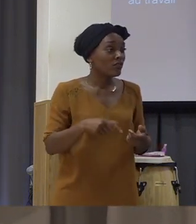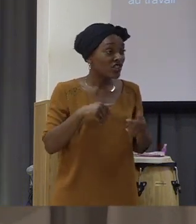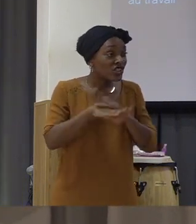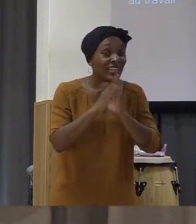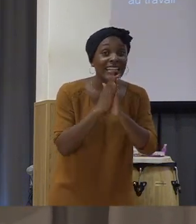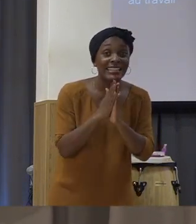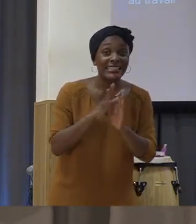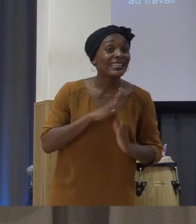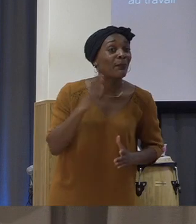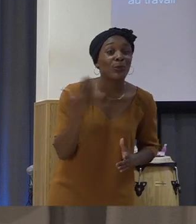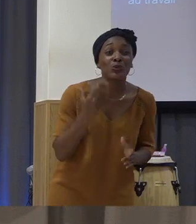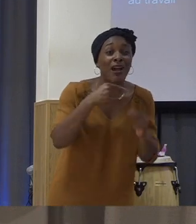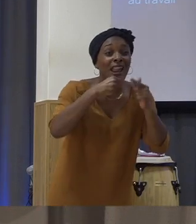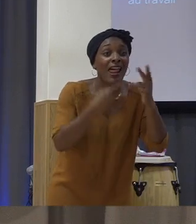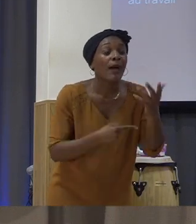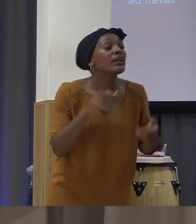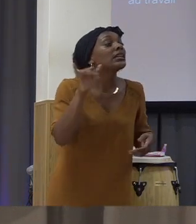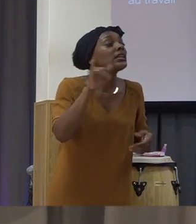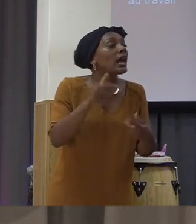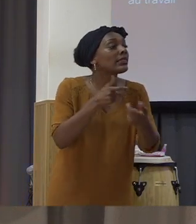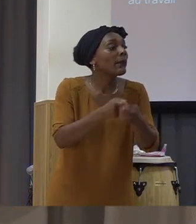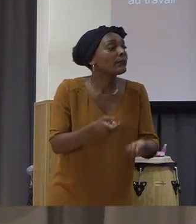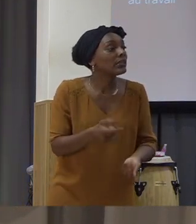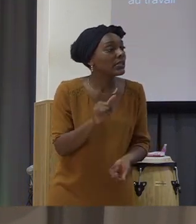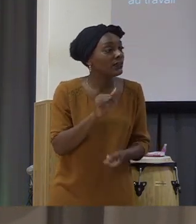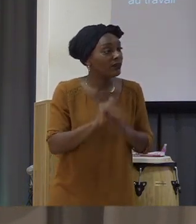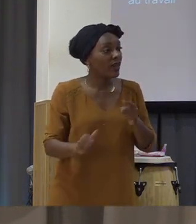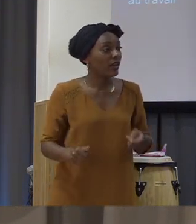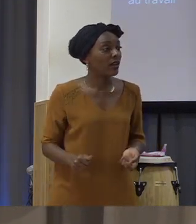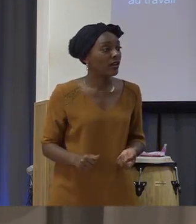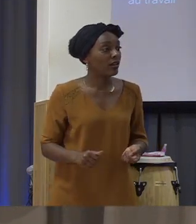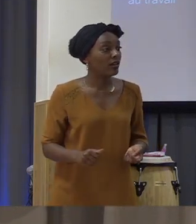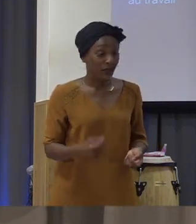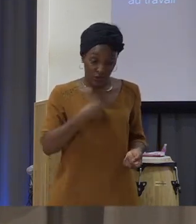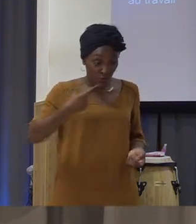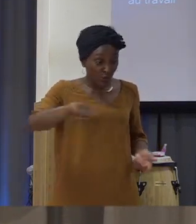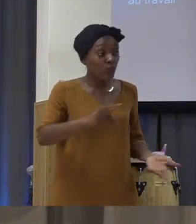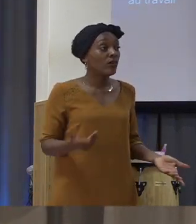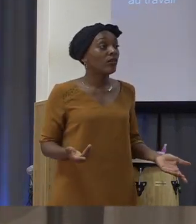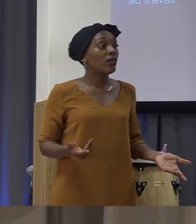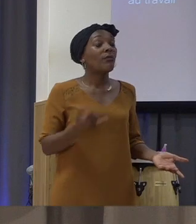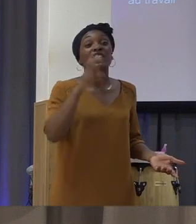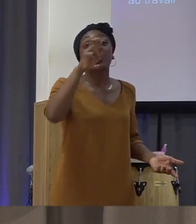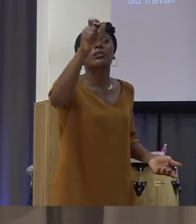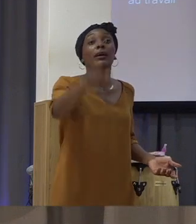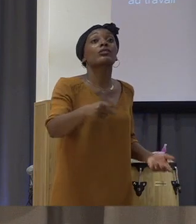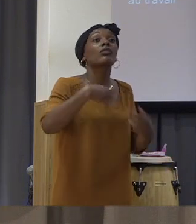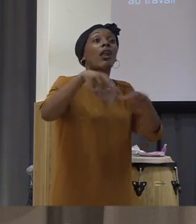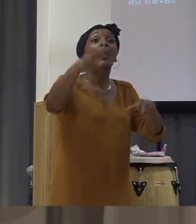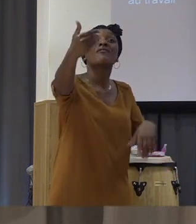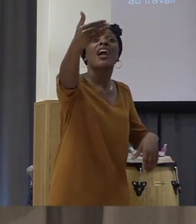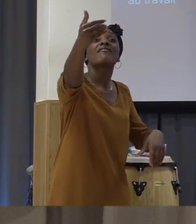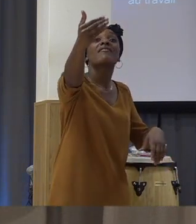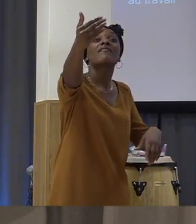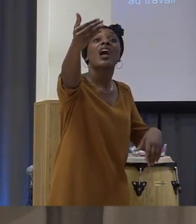va répondre aux besoins? Nous. Ça ne peut pas être quelqu'un d'autre. On ne va pas aller chercher quelqu'un dans la rue quand même. Hein?